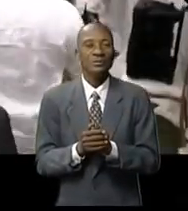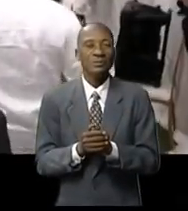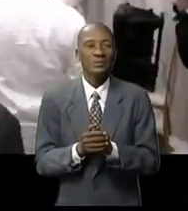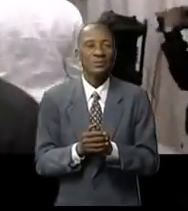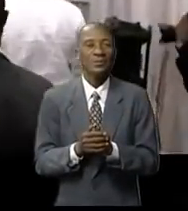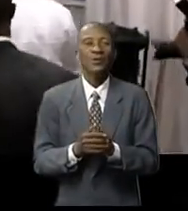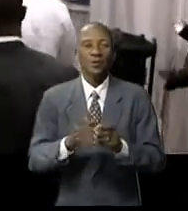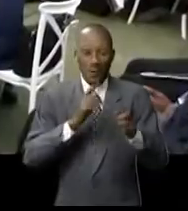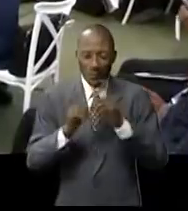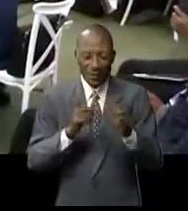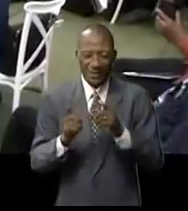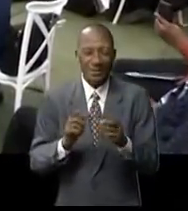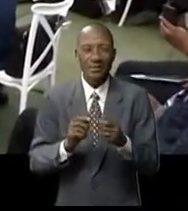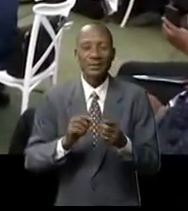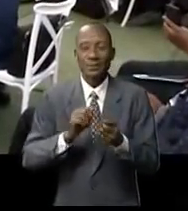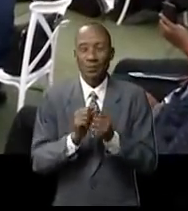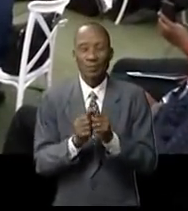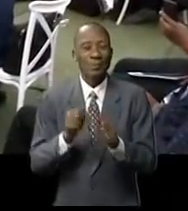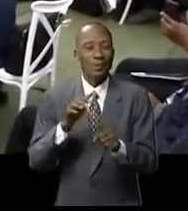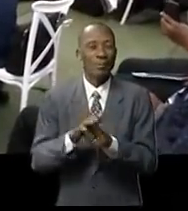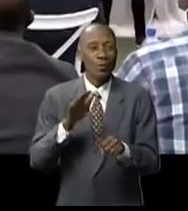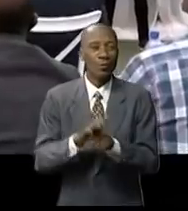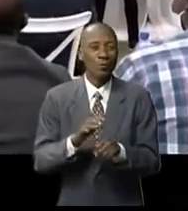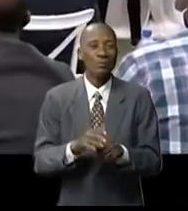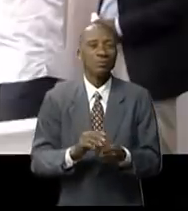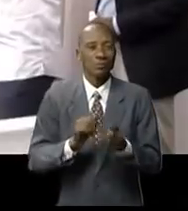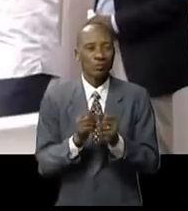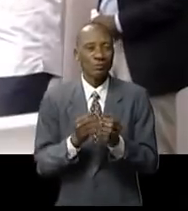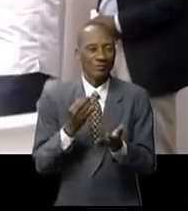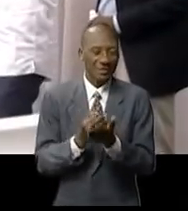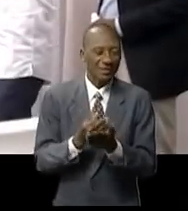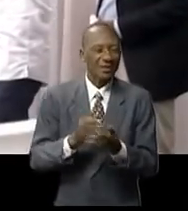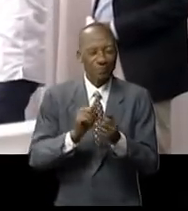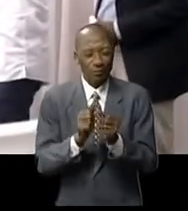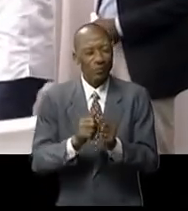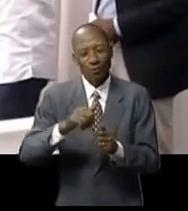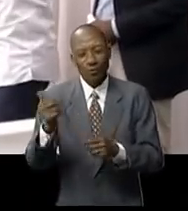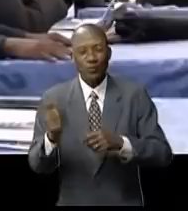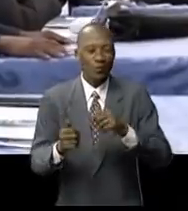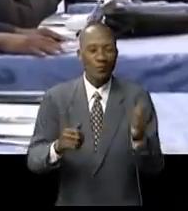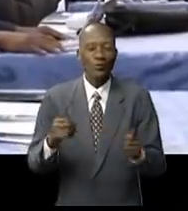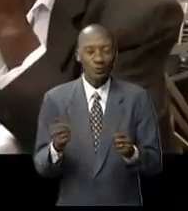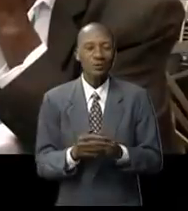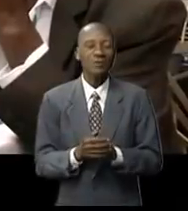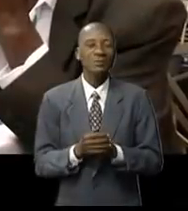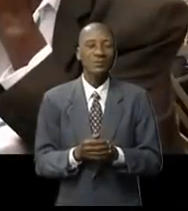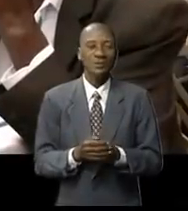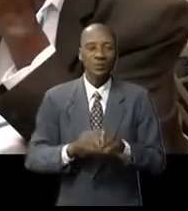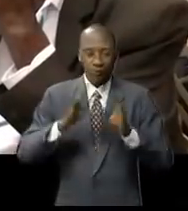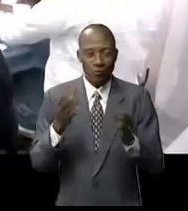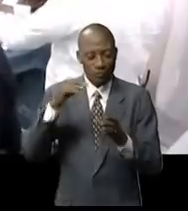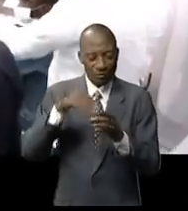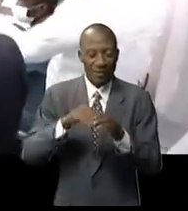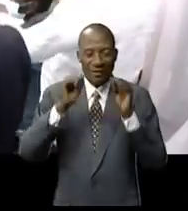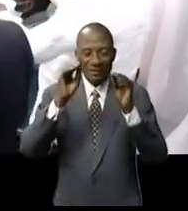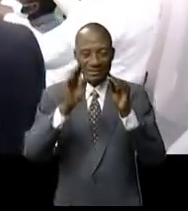toutes ses exigences les ressources humaines, financières qu'il requiert, Mouindo Nzangi, ministre de l'enseignement supérieur et universitaire, sa